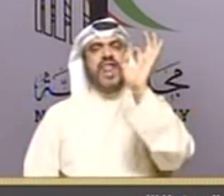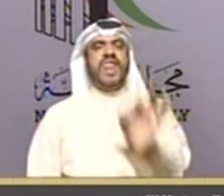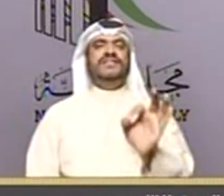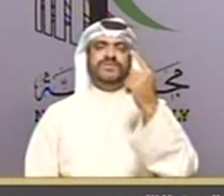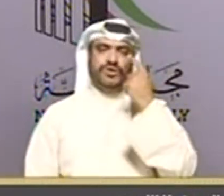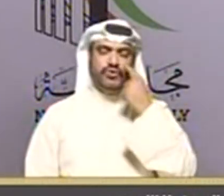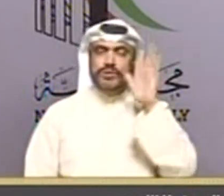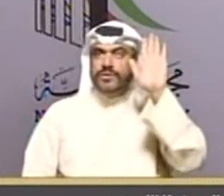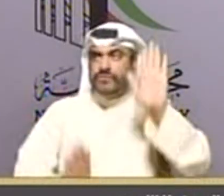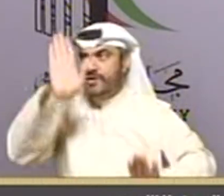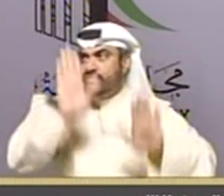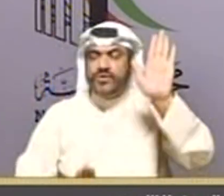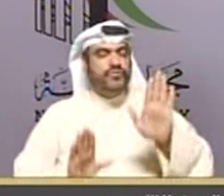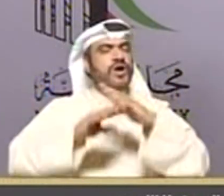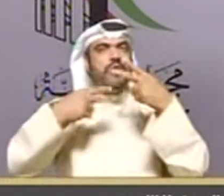495 بفترة من